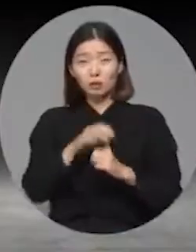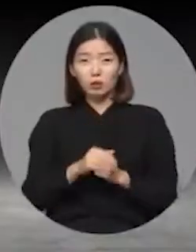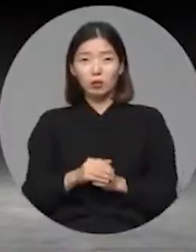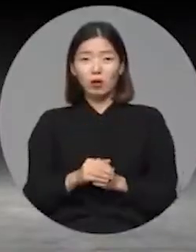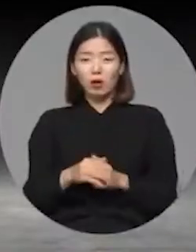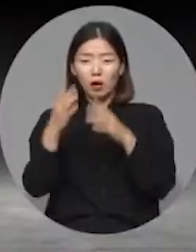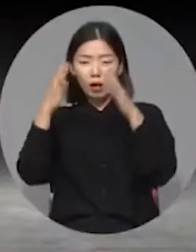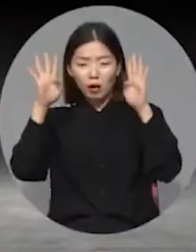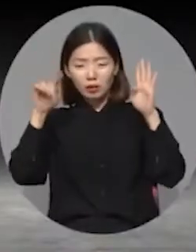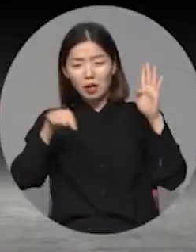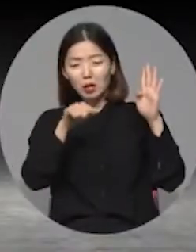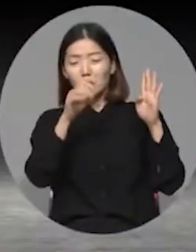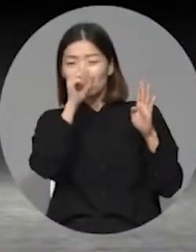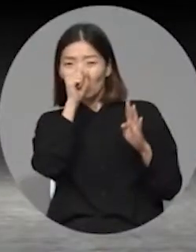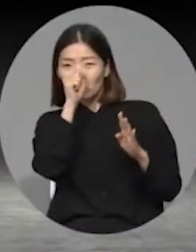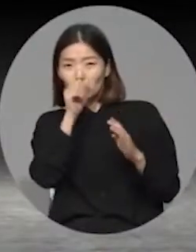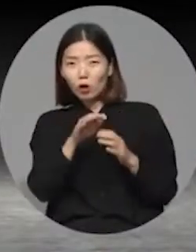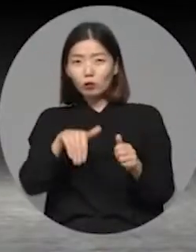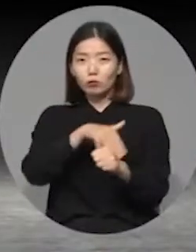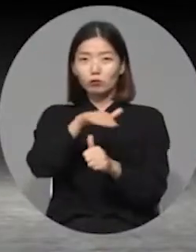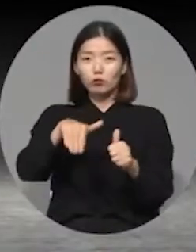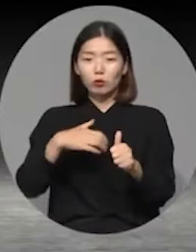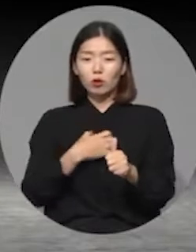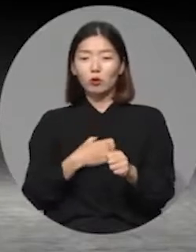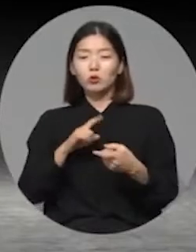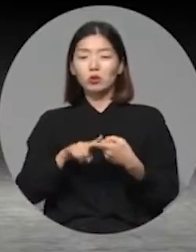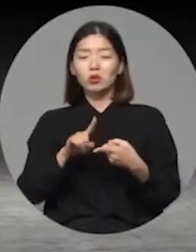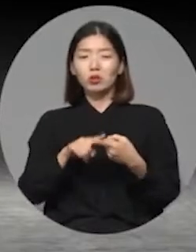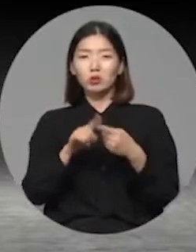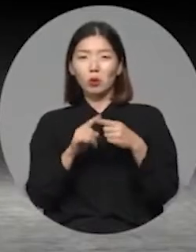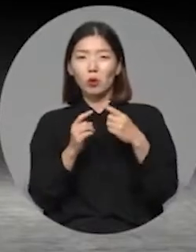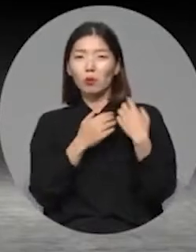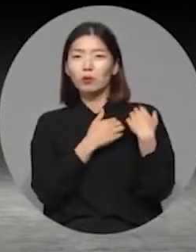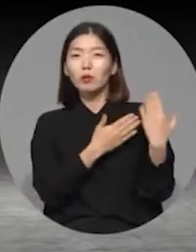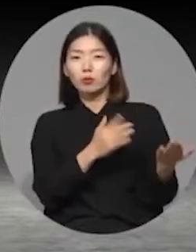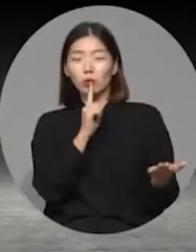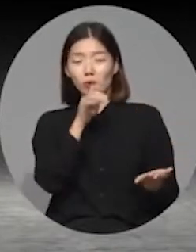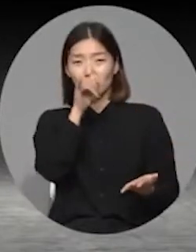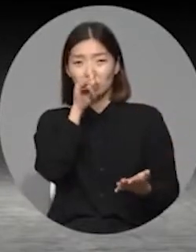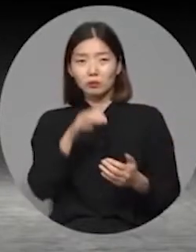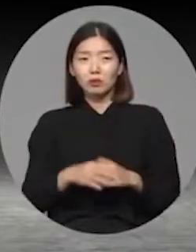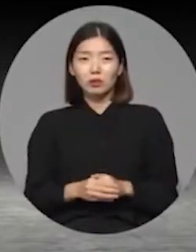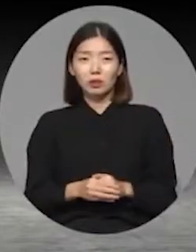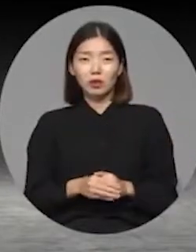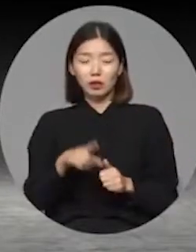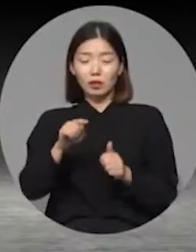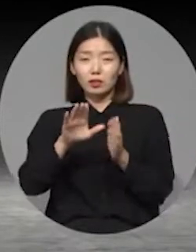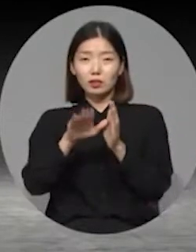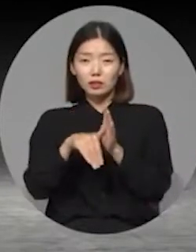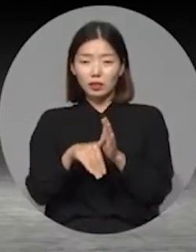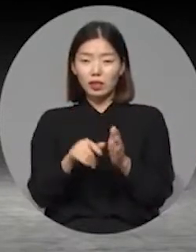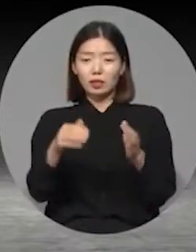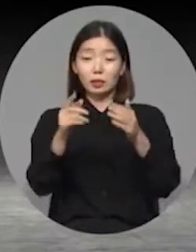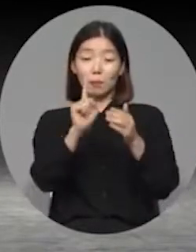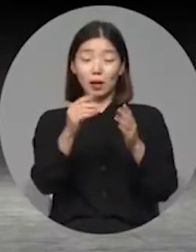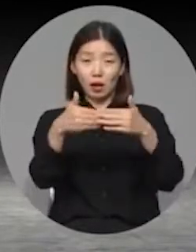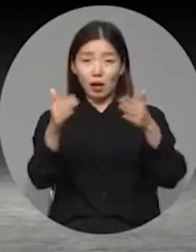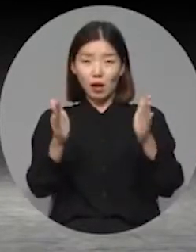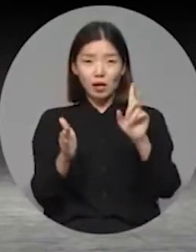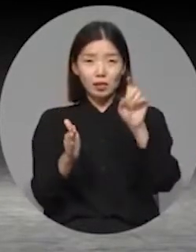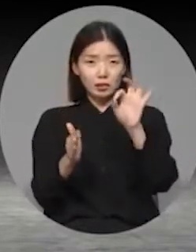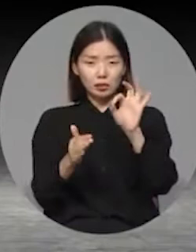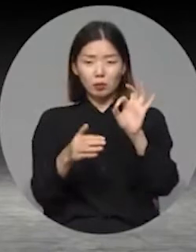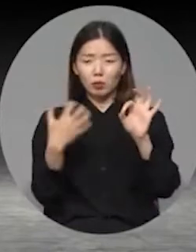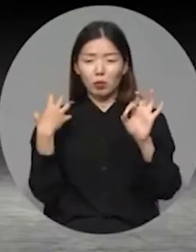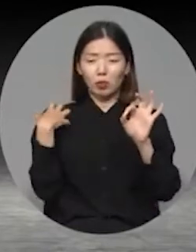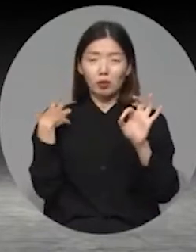하기엔 대학가가 좋겠다며 주변의 우려를 뿌리친 사실이 드러난 겁니다. 당시는 매입한 원룸 건물 10여 채도